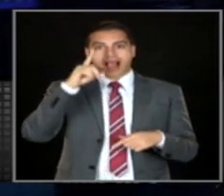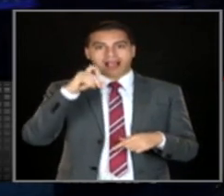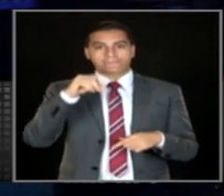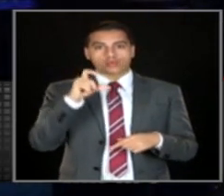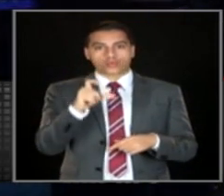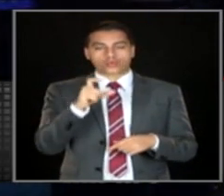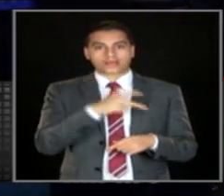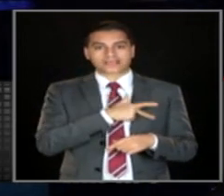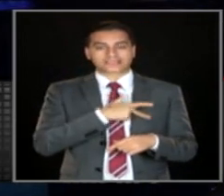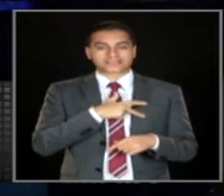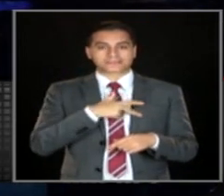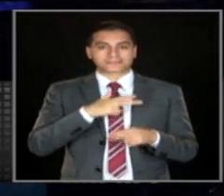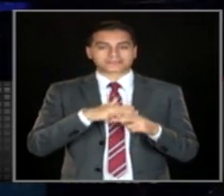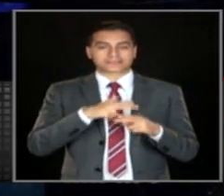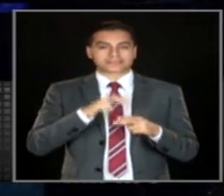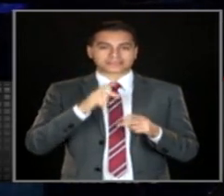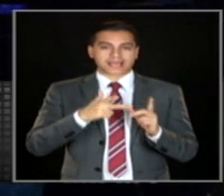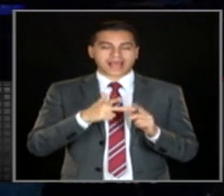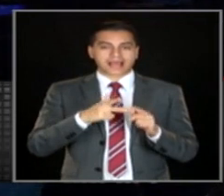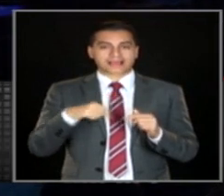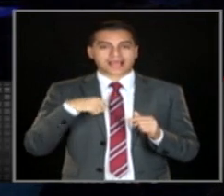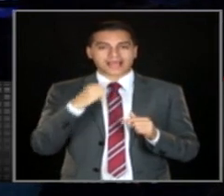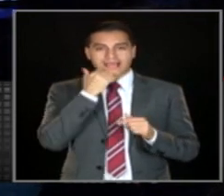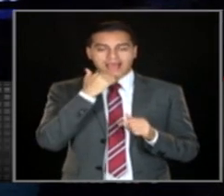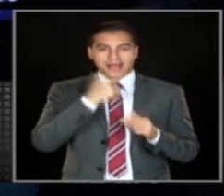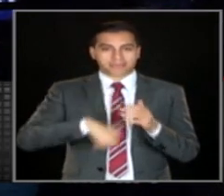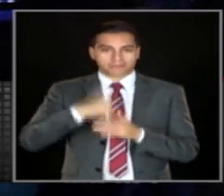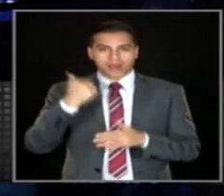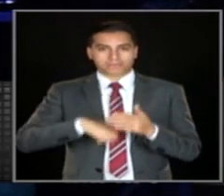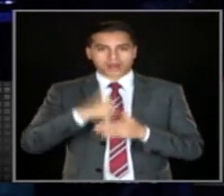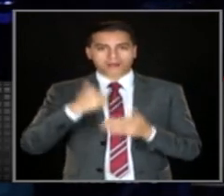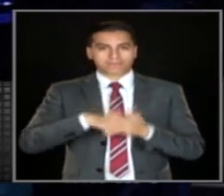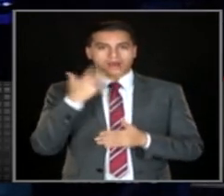اللقب الثالث للنادي الأهلي على التوالي